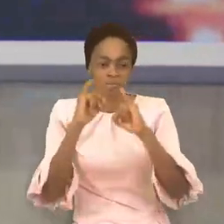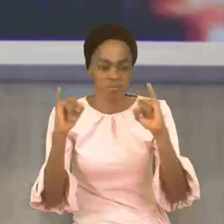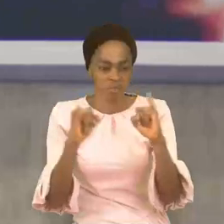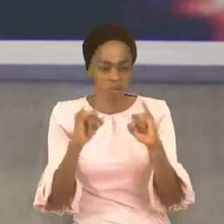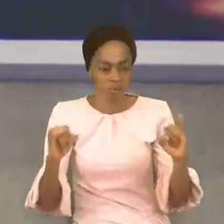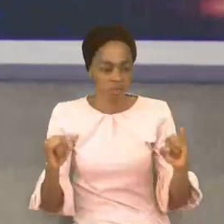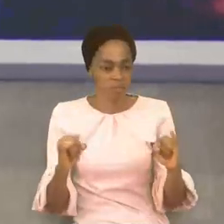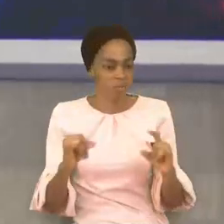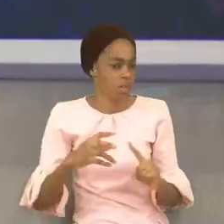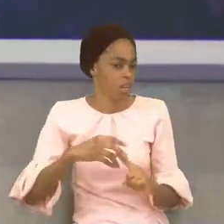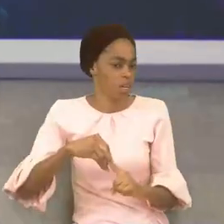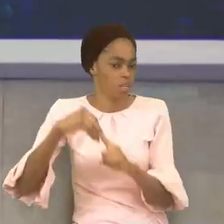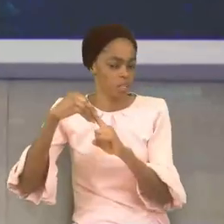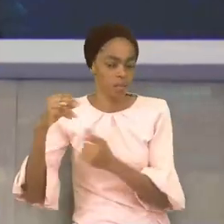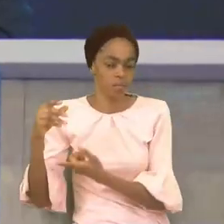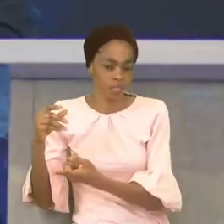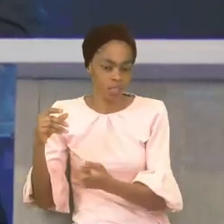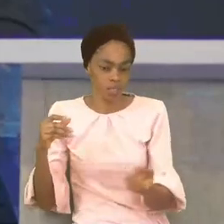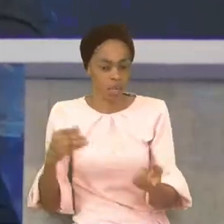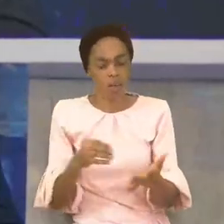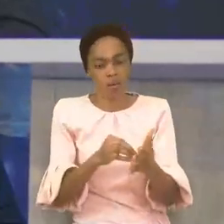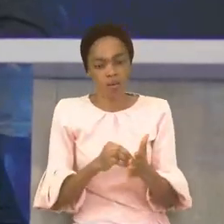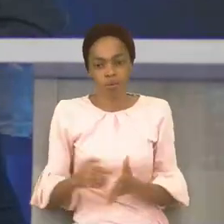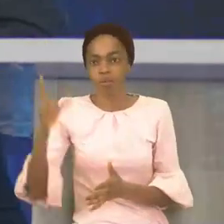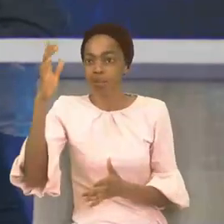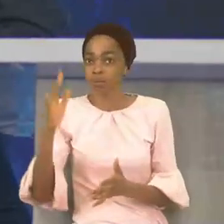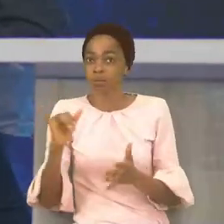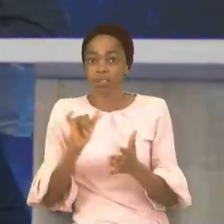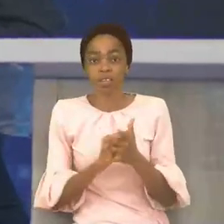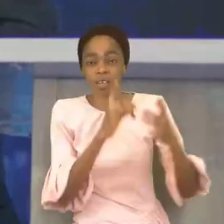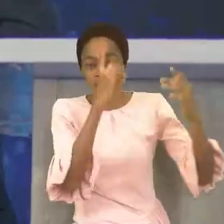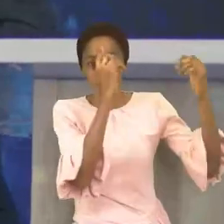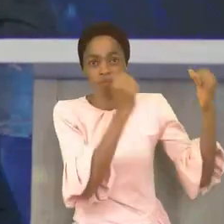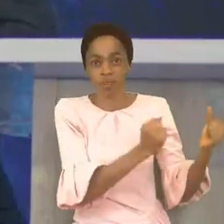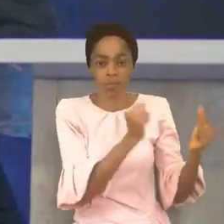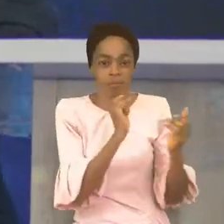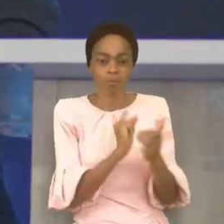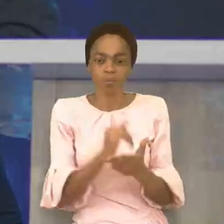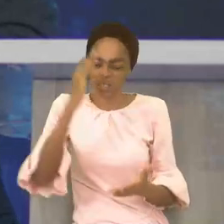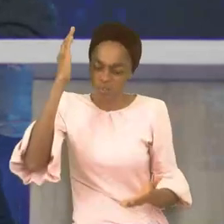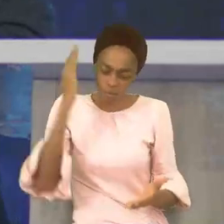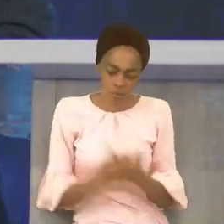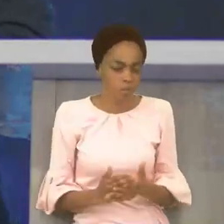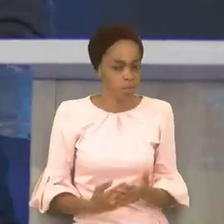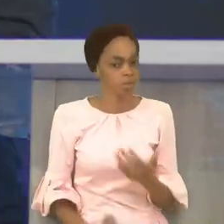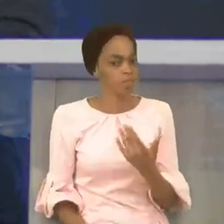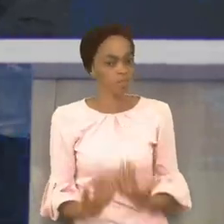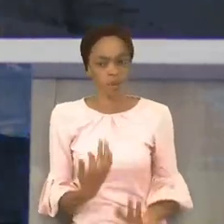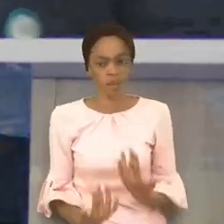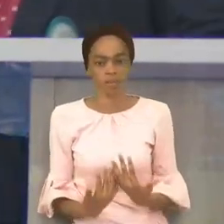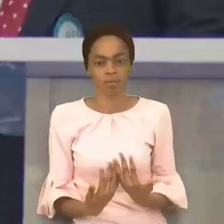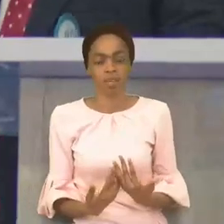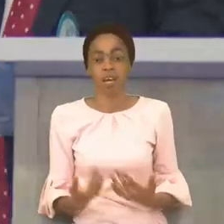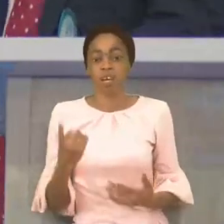leur Dieu. La foi qui éteint le feu. La